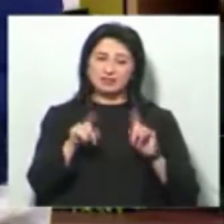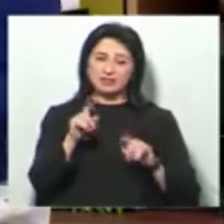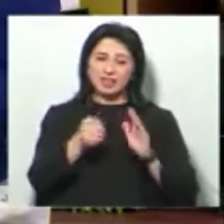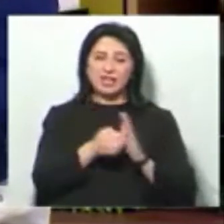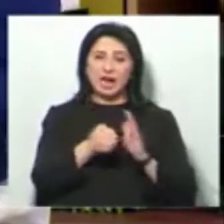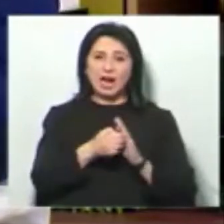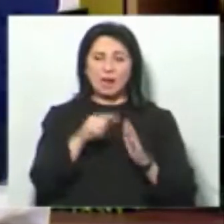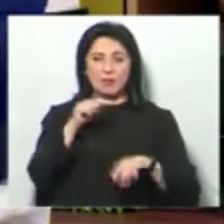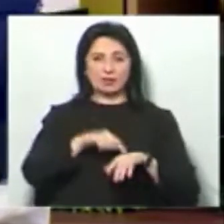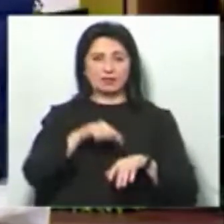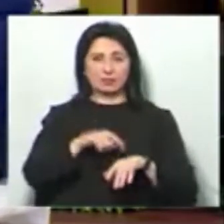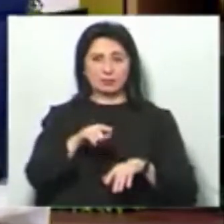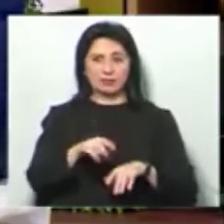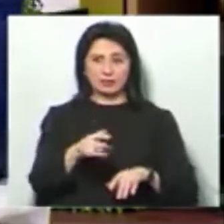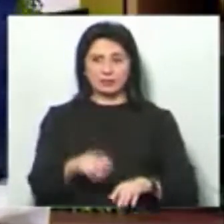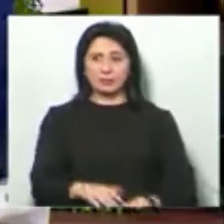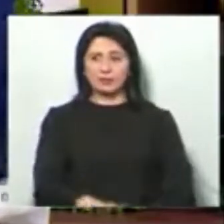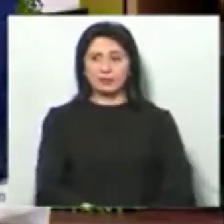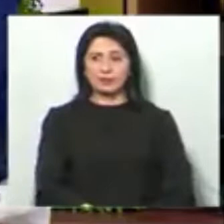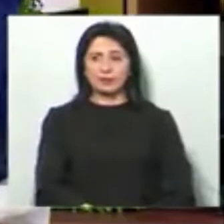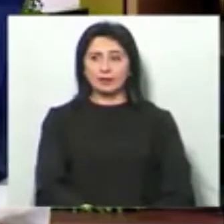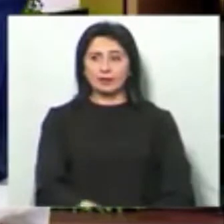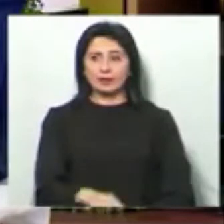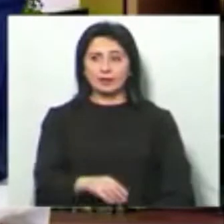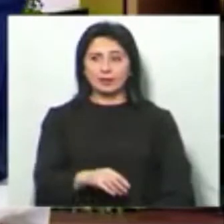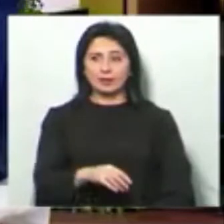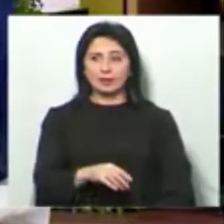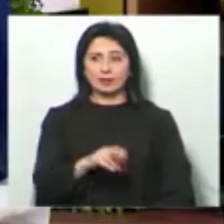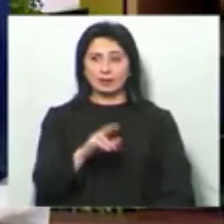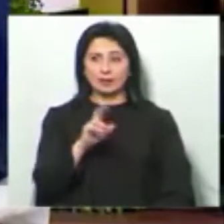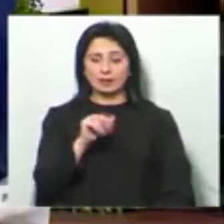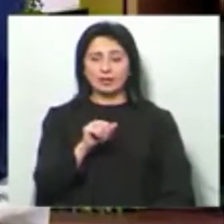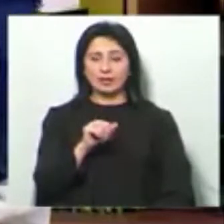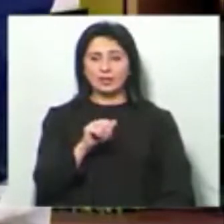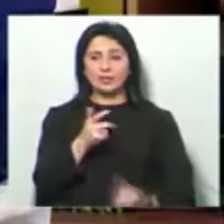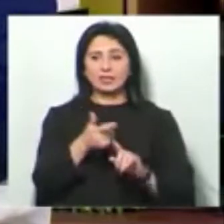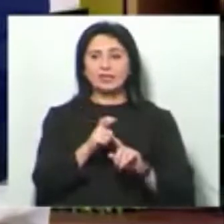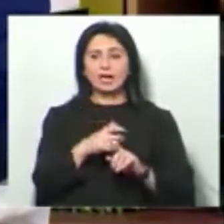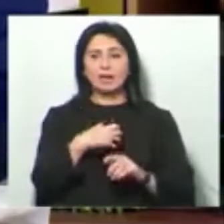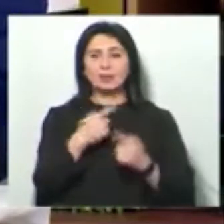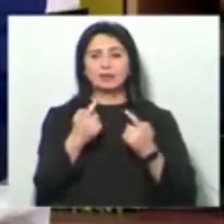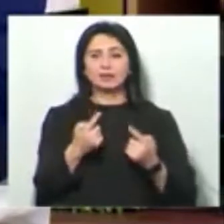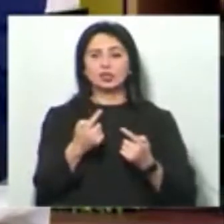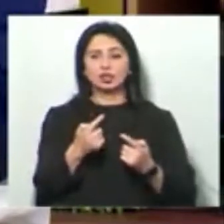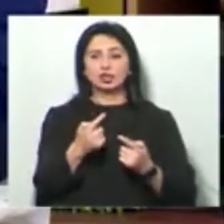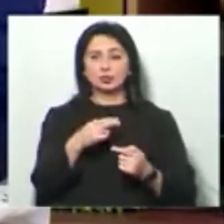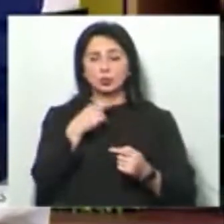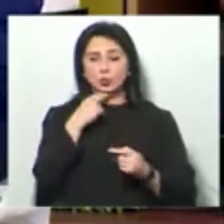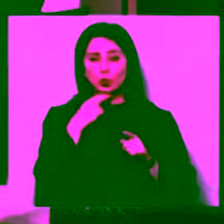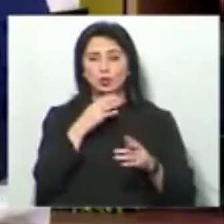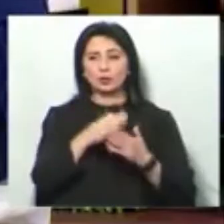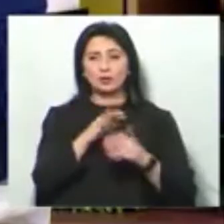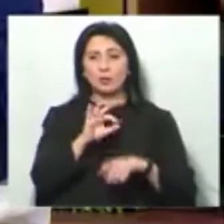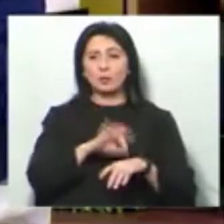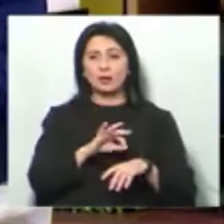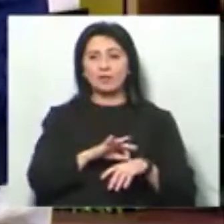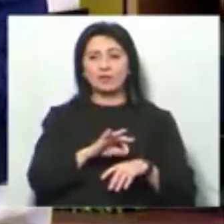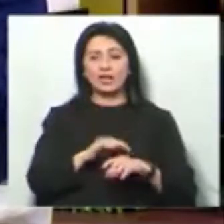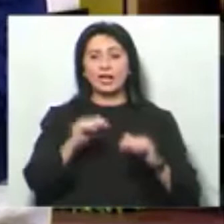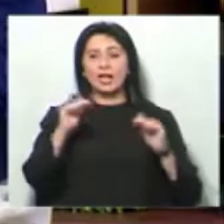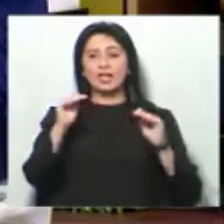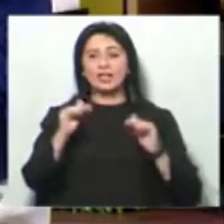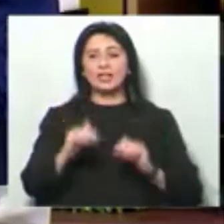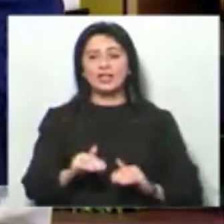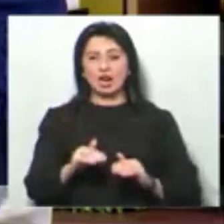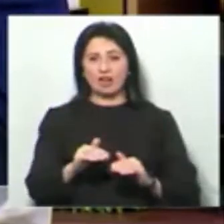მათ აღენიშნებათ მაინც გულის უკმარისობისათვის დამახასიათებელი სიმპტომი და ძალიან მნიშვნელოვანი და ყურადსაღები არის პაციენტები დაქვეითებული